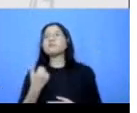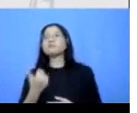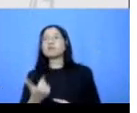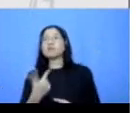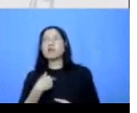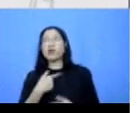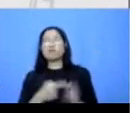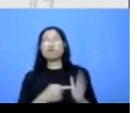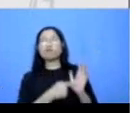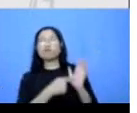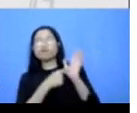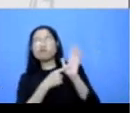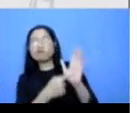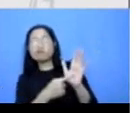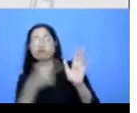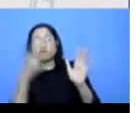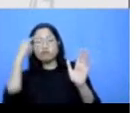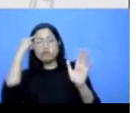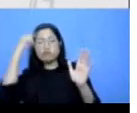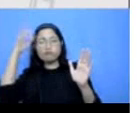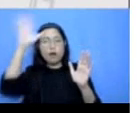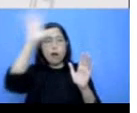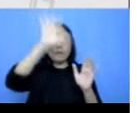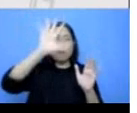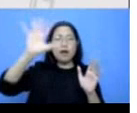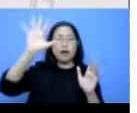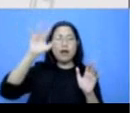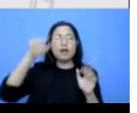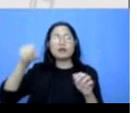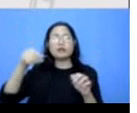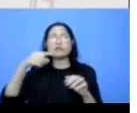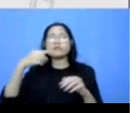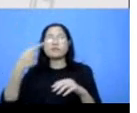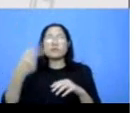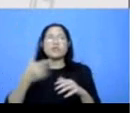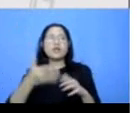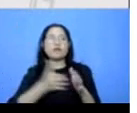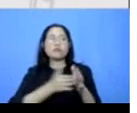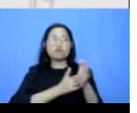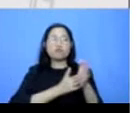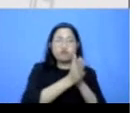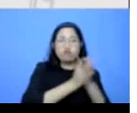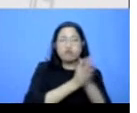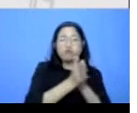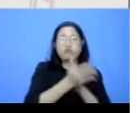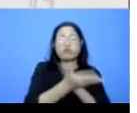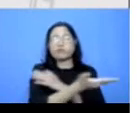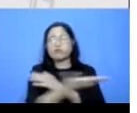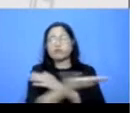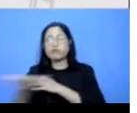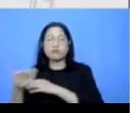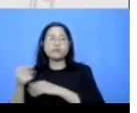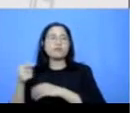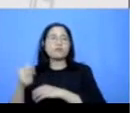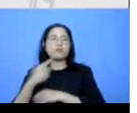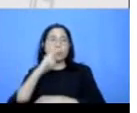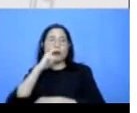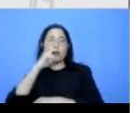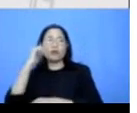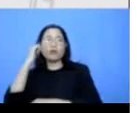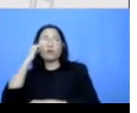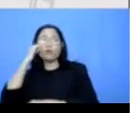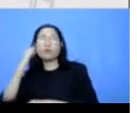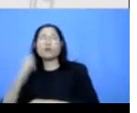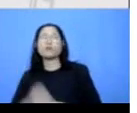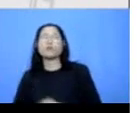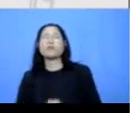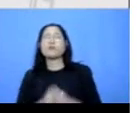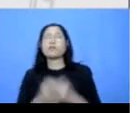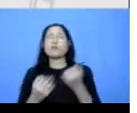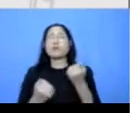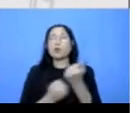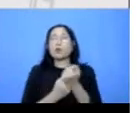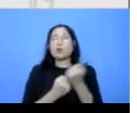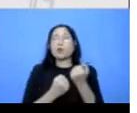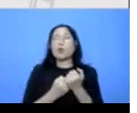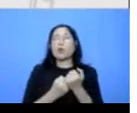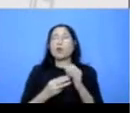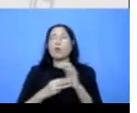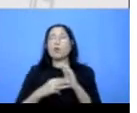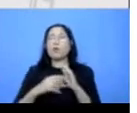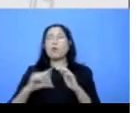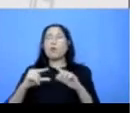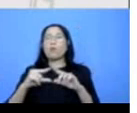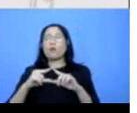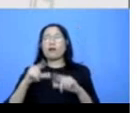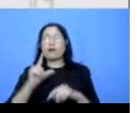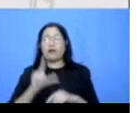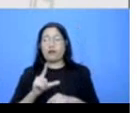jadi senjata atau bisa jadi tenaga untuk motivasi Bapak dan Ibu, dukungan moral. Ya, untuk ini